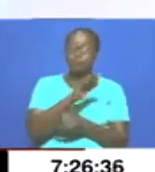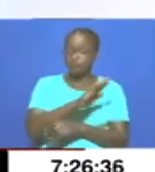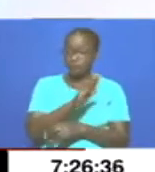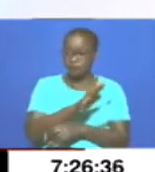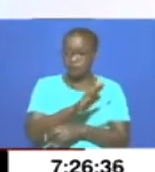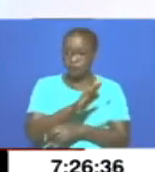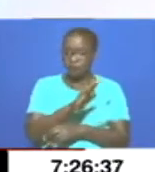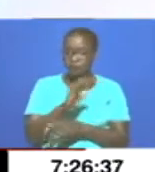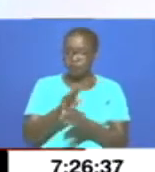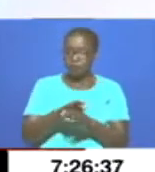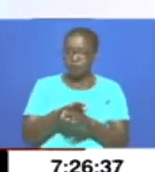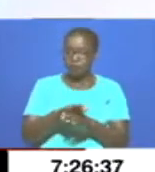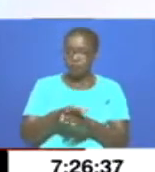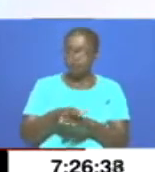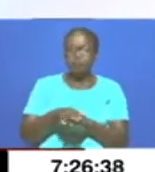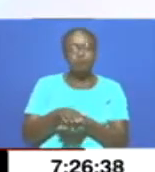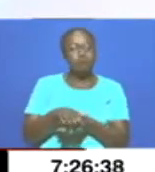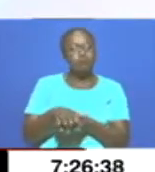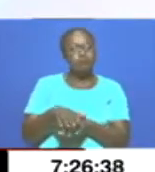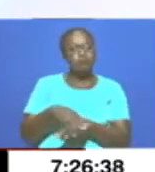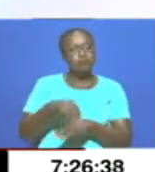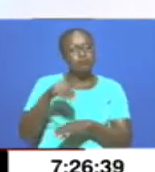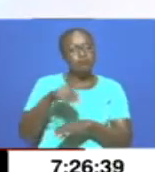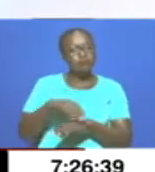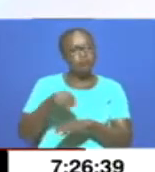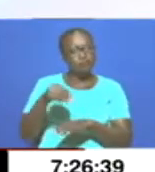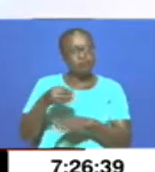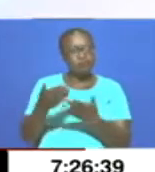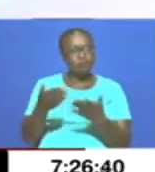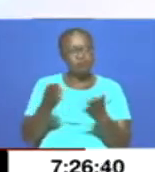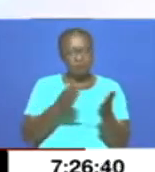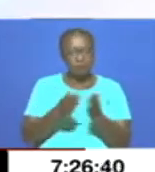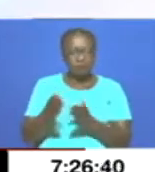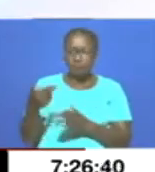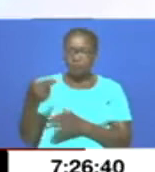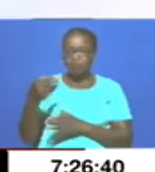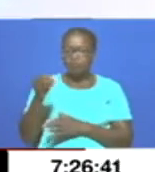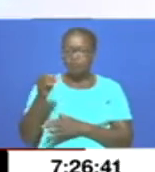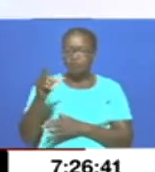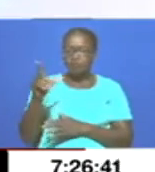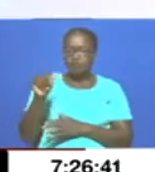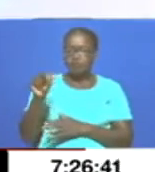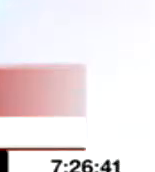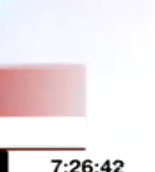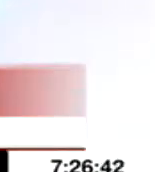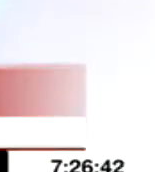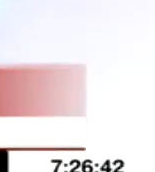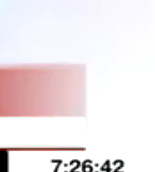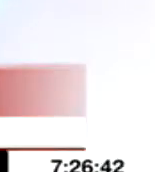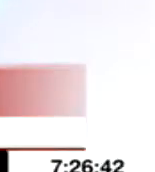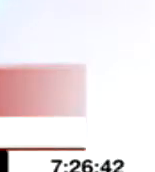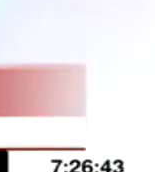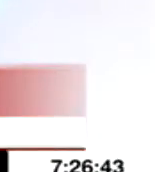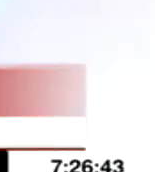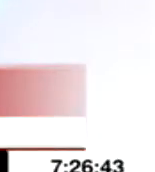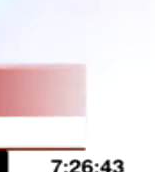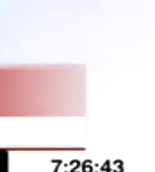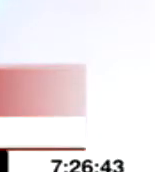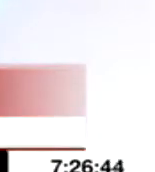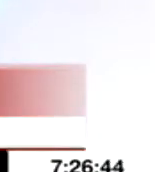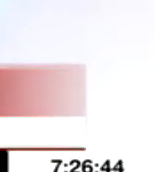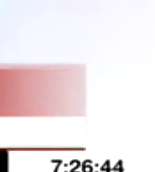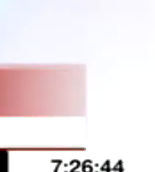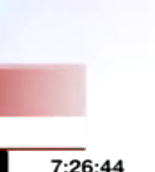Uswizi. Mashindano hayo yameratibiwa kuandaliwa nchini Uholanzi na Poland katika kati ya tarehe 23 Septemba na 15